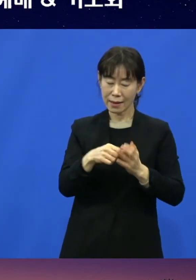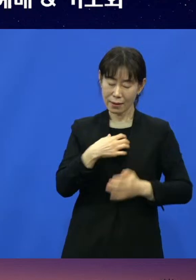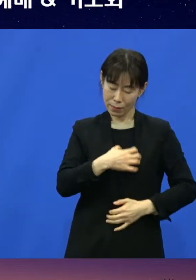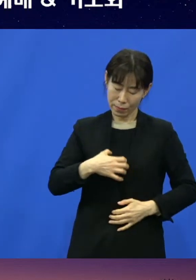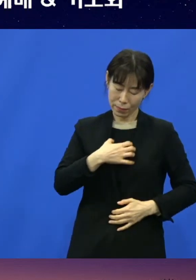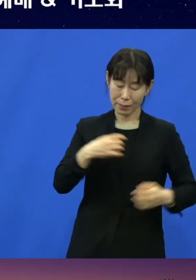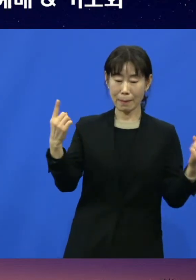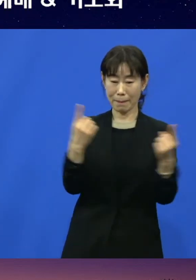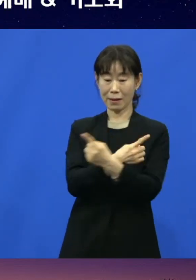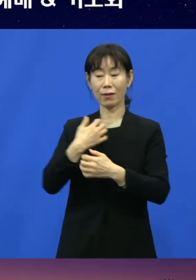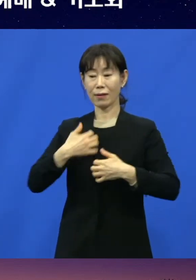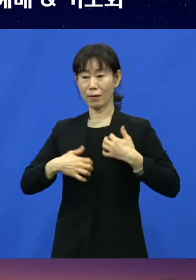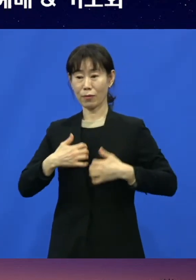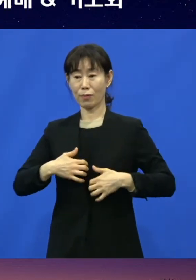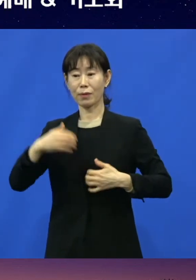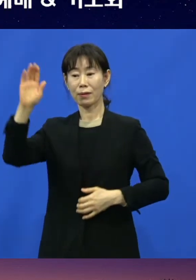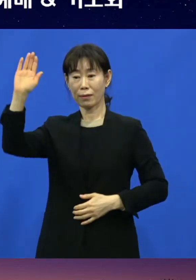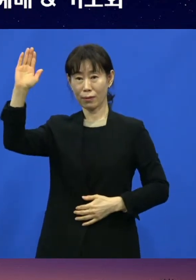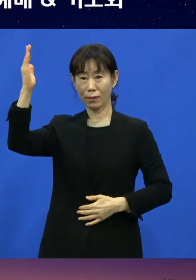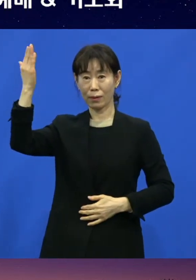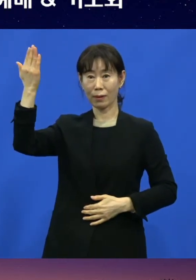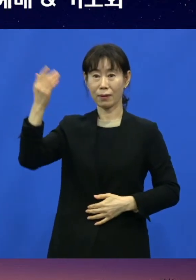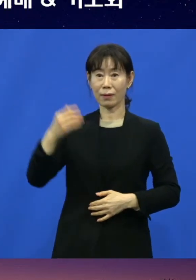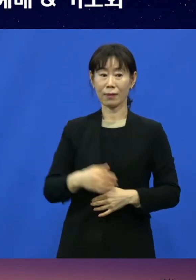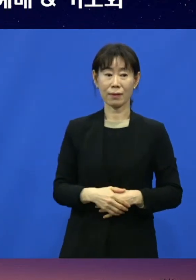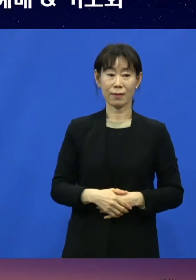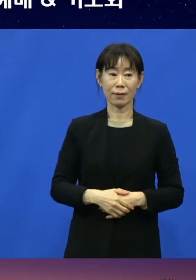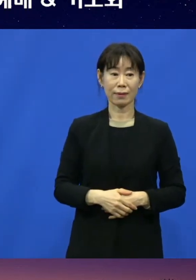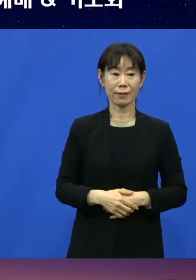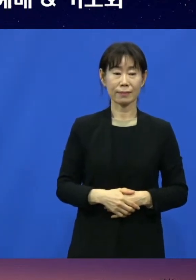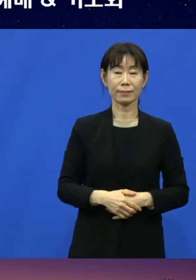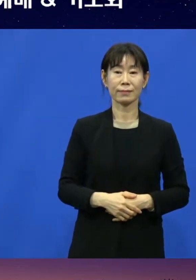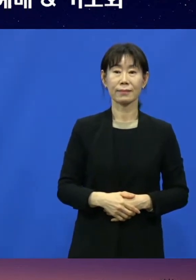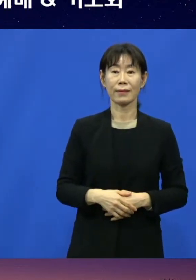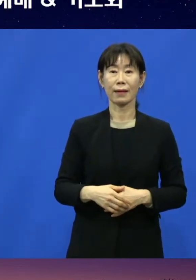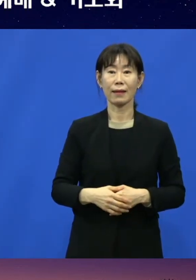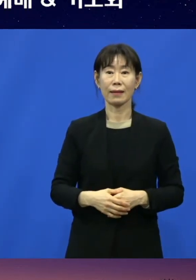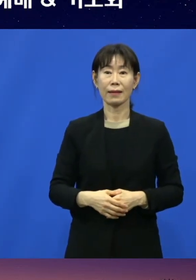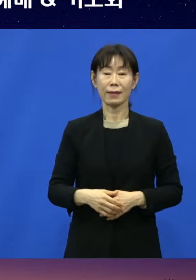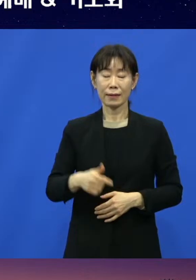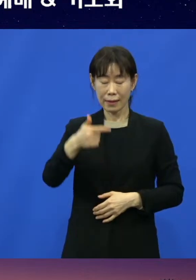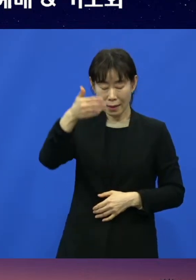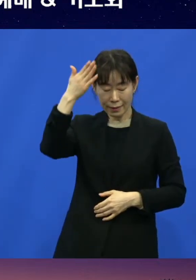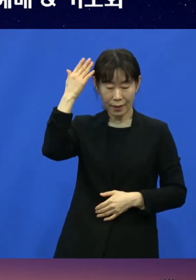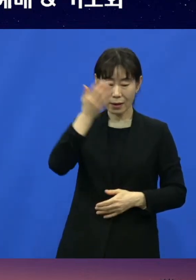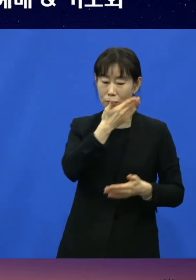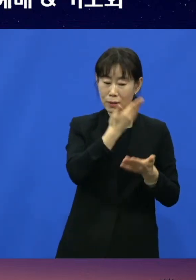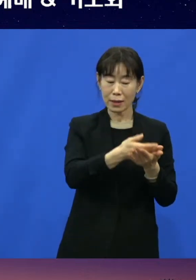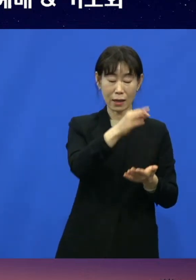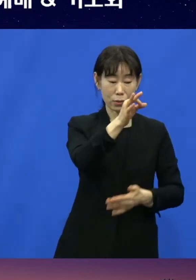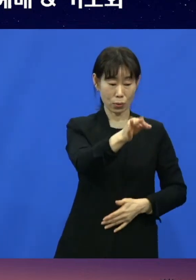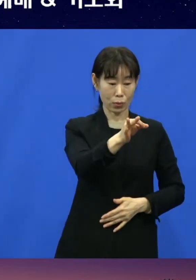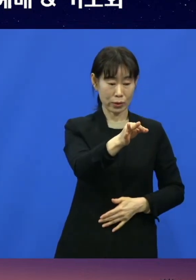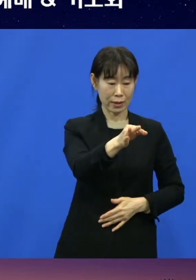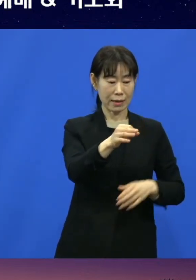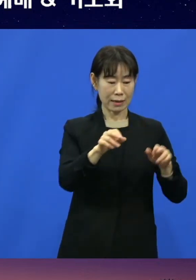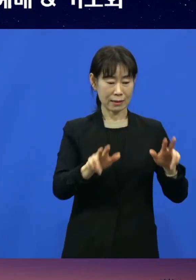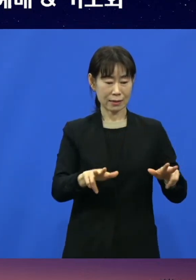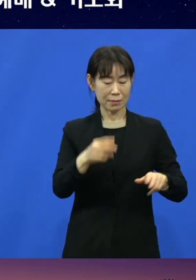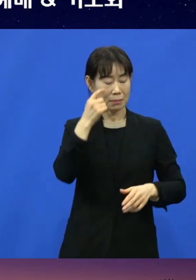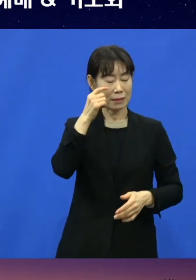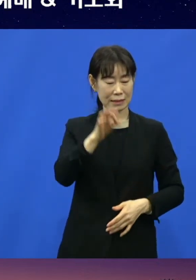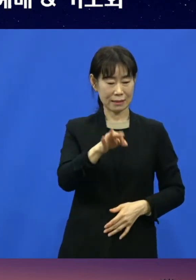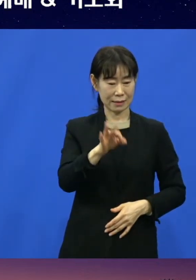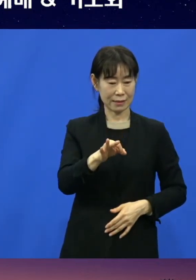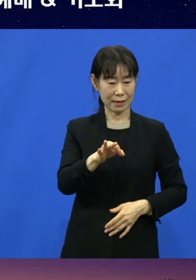내 인생이 바뀌게 됐다는 말이에요. 내 눈이 바뀐 거예요. 가치를 보는 눈이 바뀐 거예요. 옛날에 그렇게 귀중하게 여기던 게 귀중하게 여기지 않는 거예요. 언제든지 팔 수